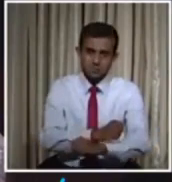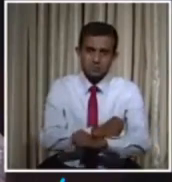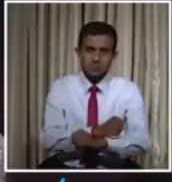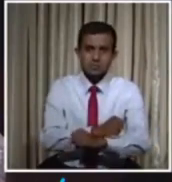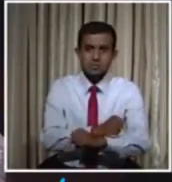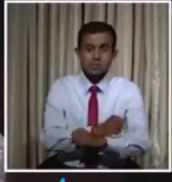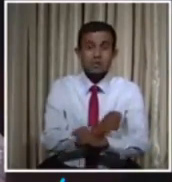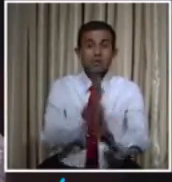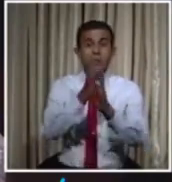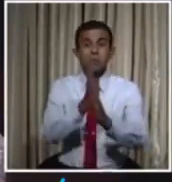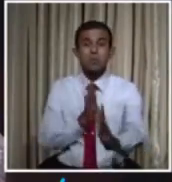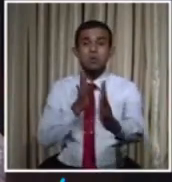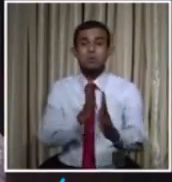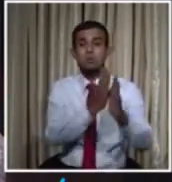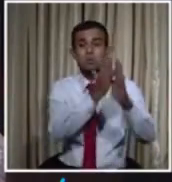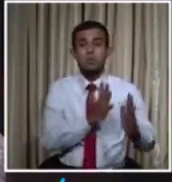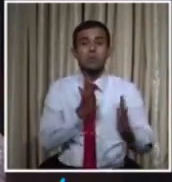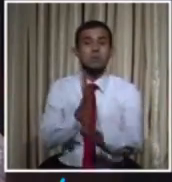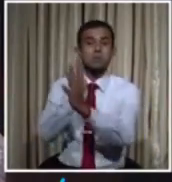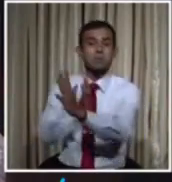අද පෝලිං යුගයේ නිර්මාණය වෙලා තිබෙනවා